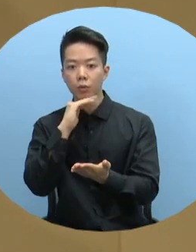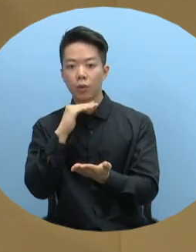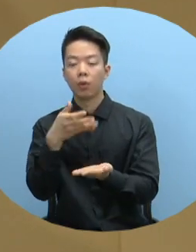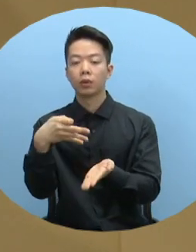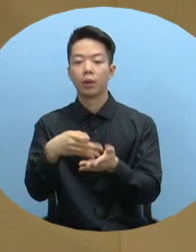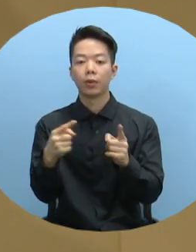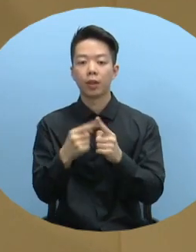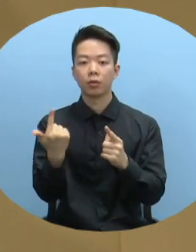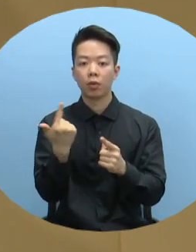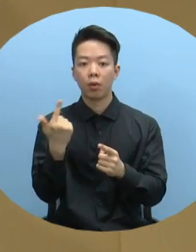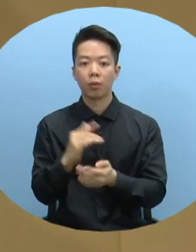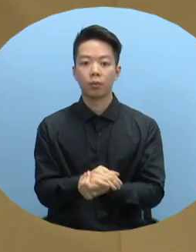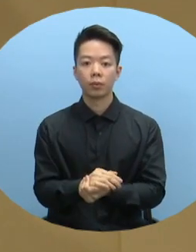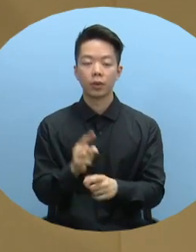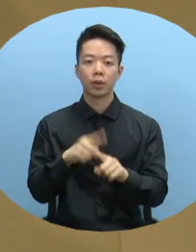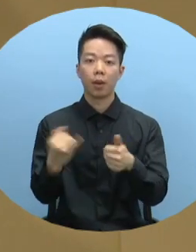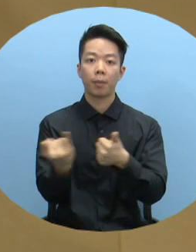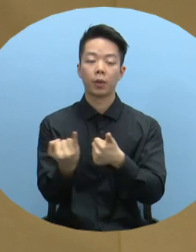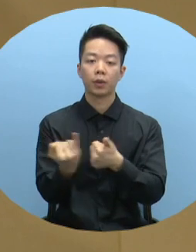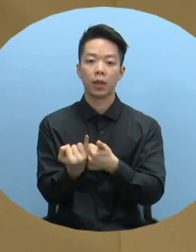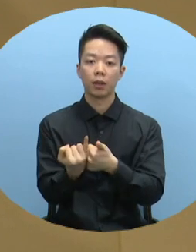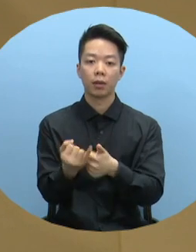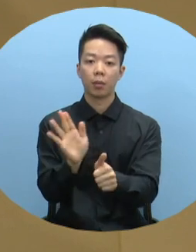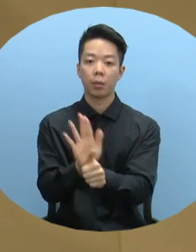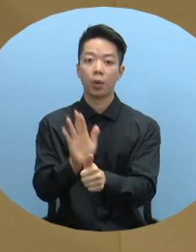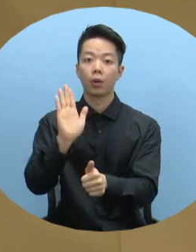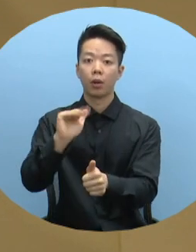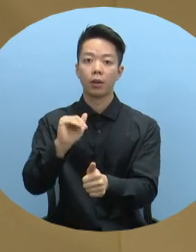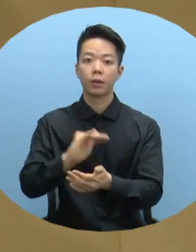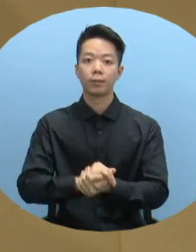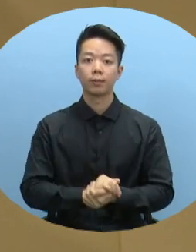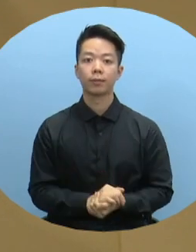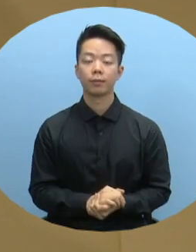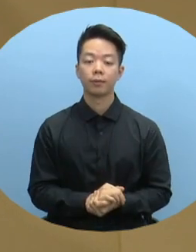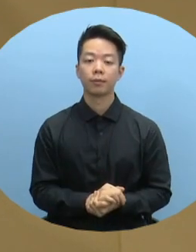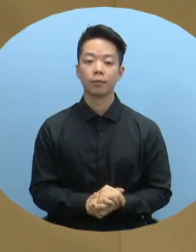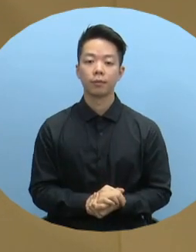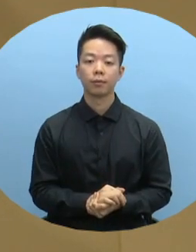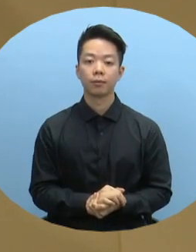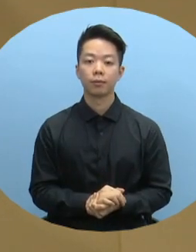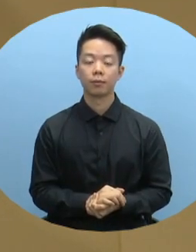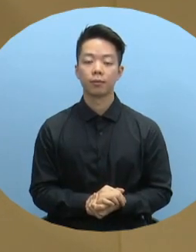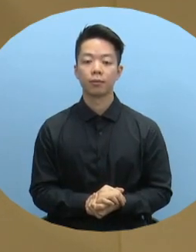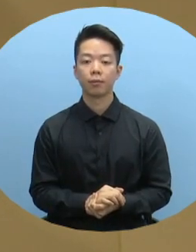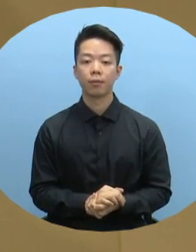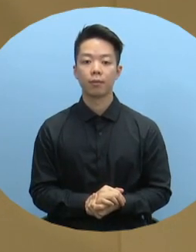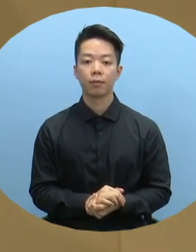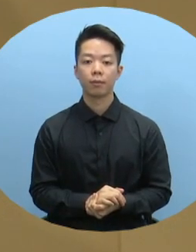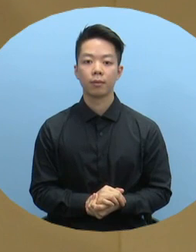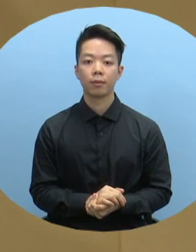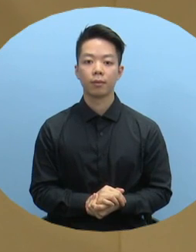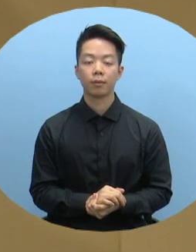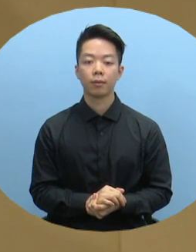多啲人去做。亦都係一個保障學生嘅一個工作。咁我哋喺數字上邊，我